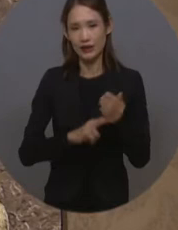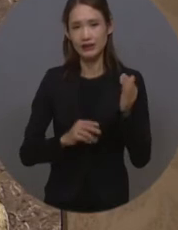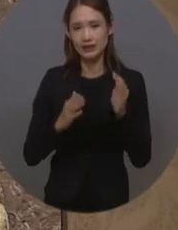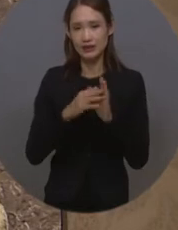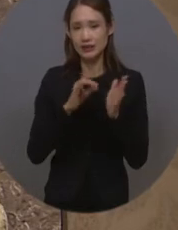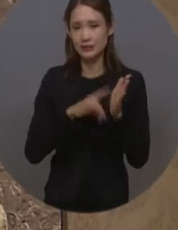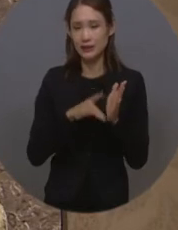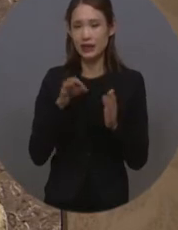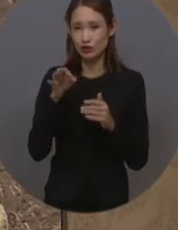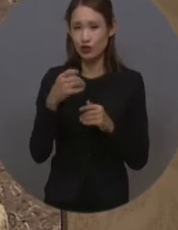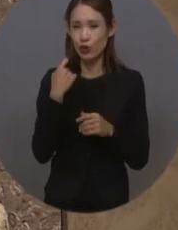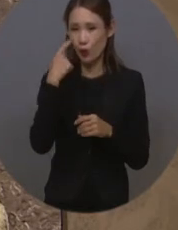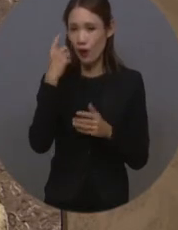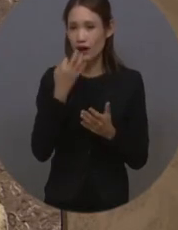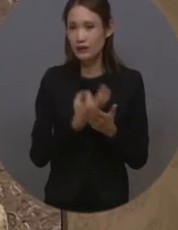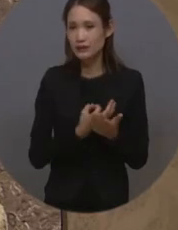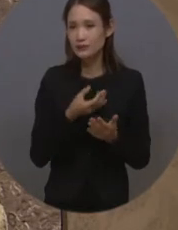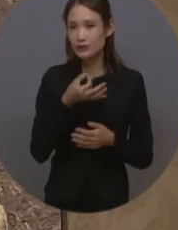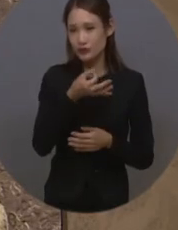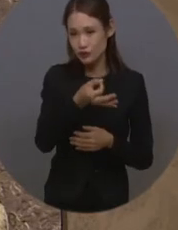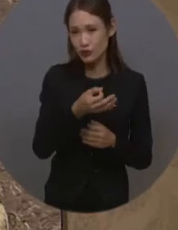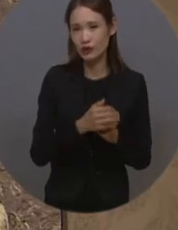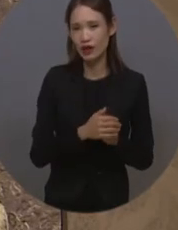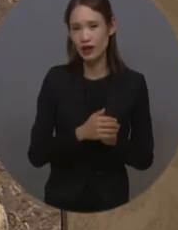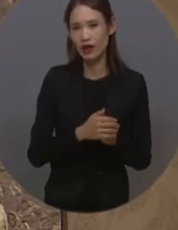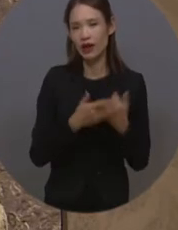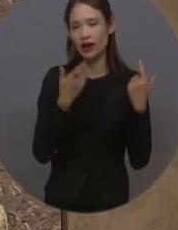월급을 주고 네. 계속 이런 일이 반복되면서